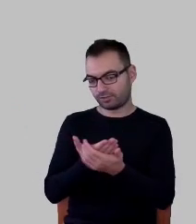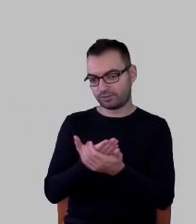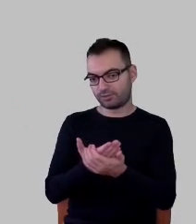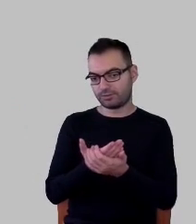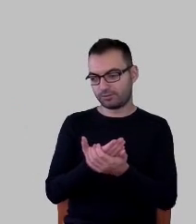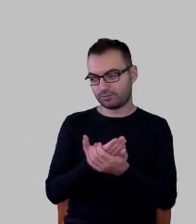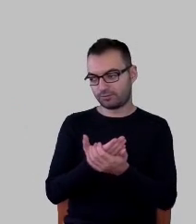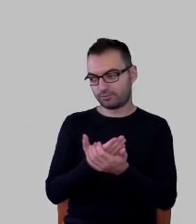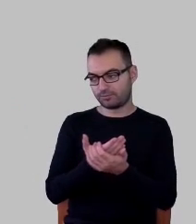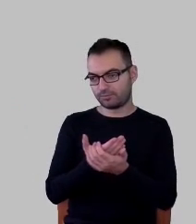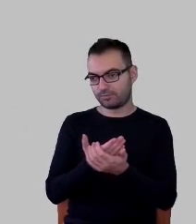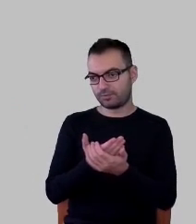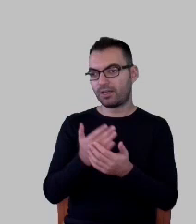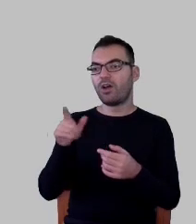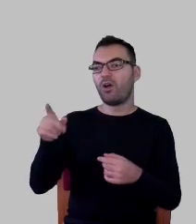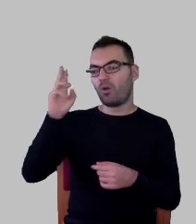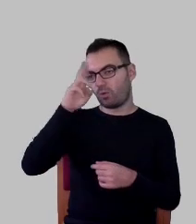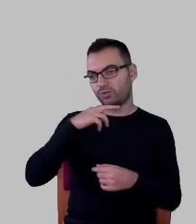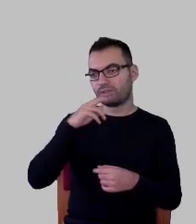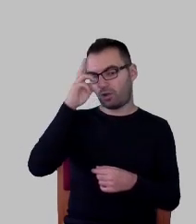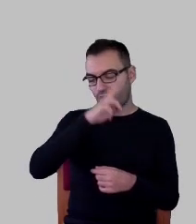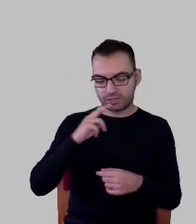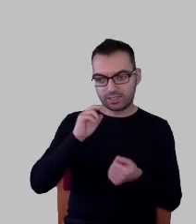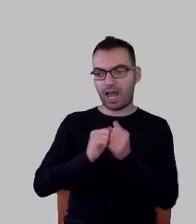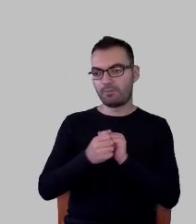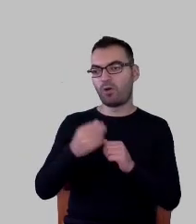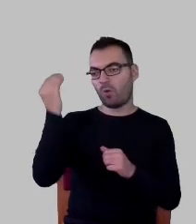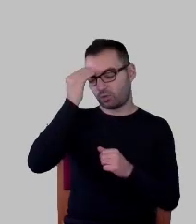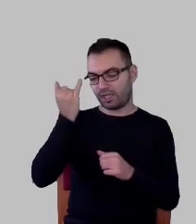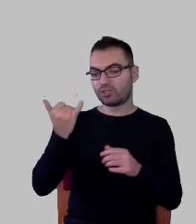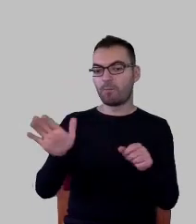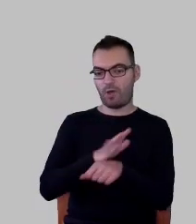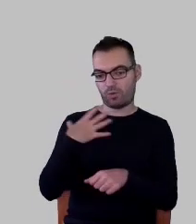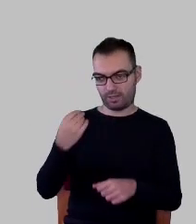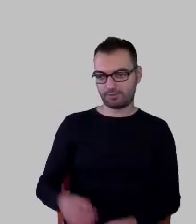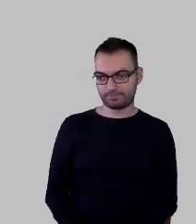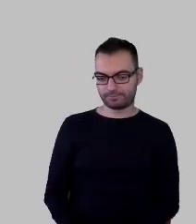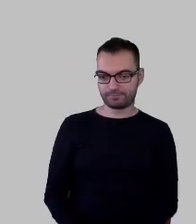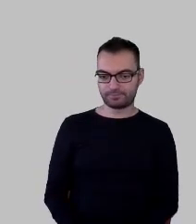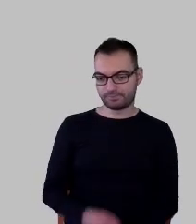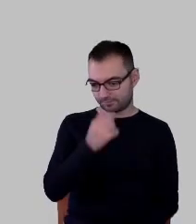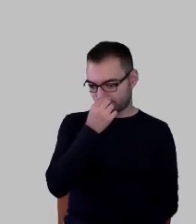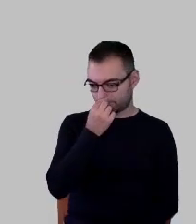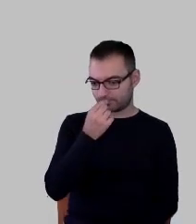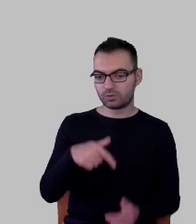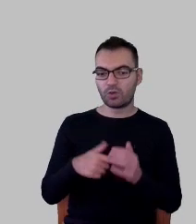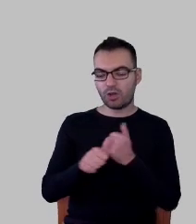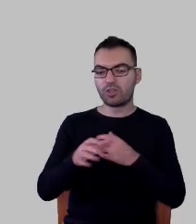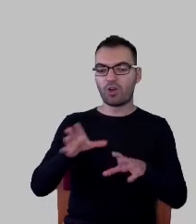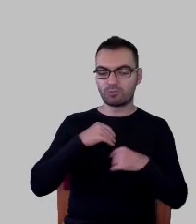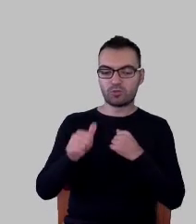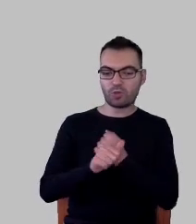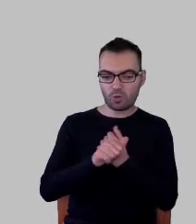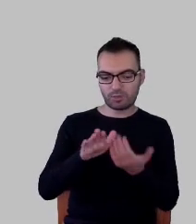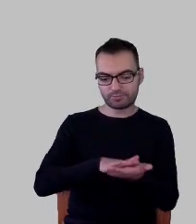jest rodzic lub pełnoletni uczeń. Tu jest także doprecyzowanie w zakresie możliwości pozyskiwania dokumentacji,